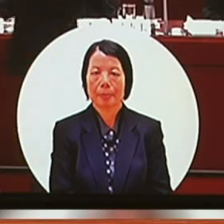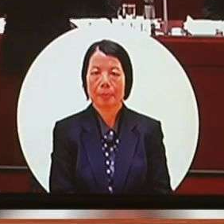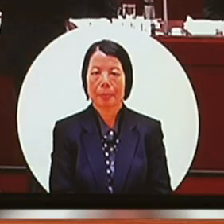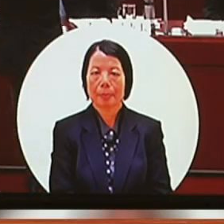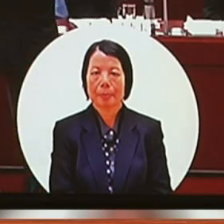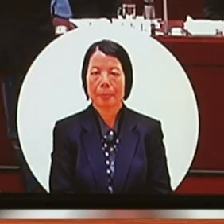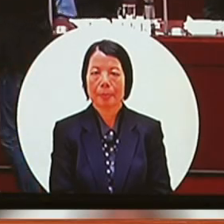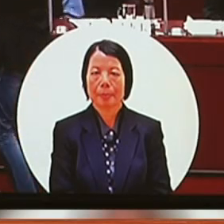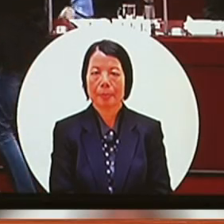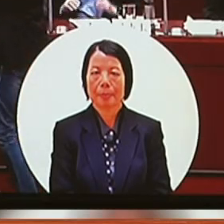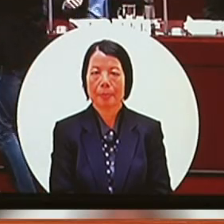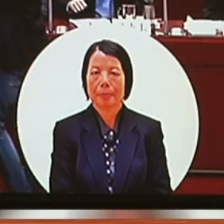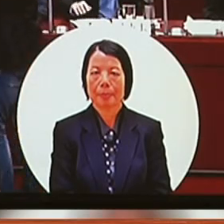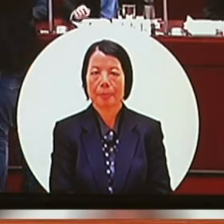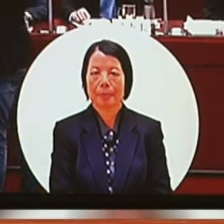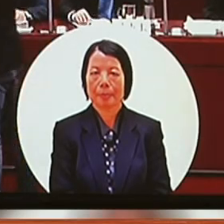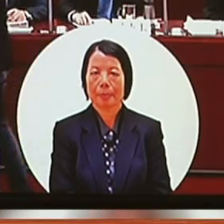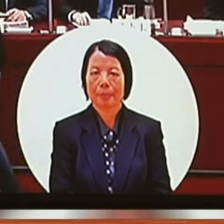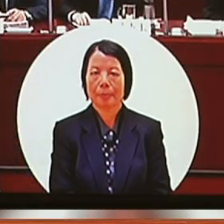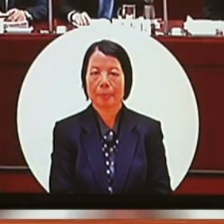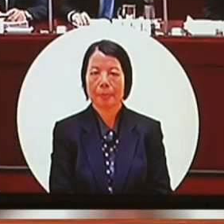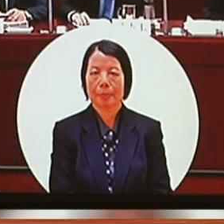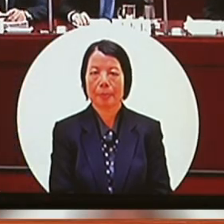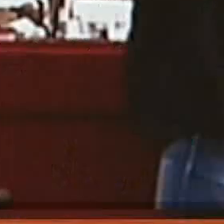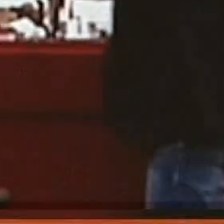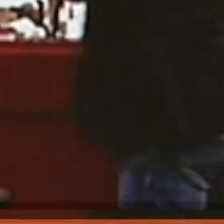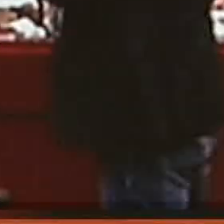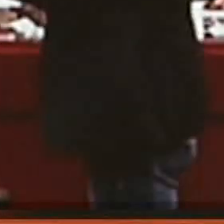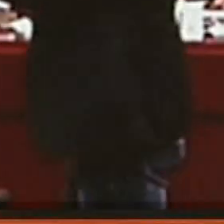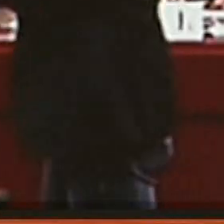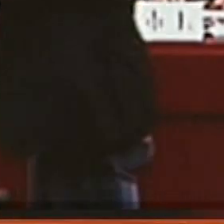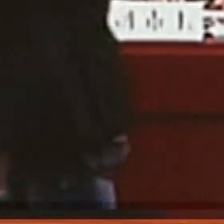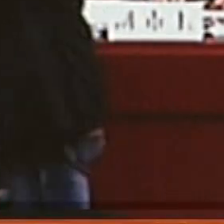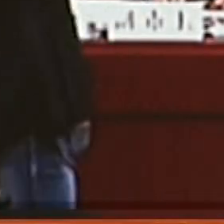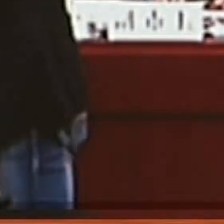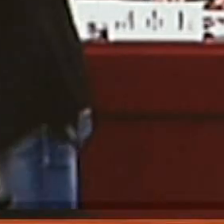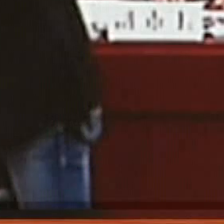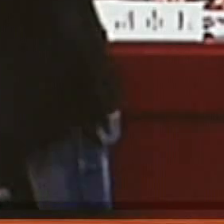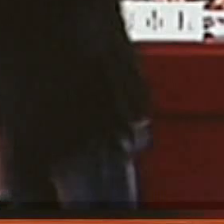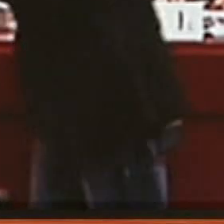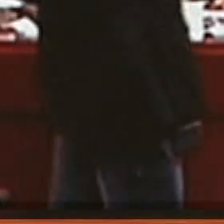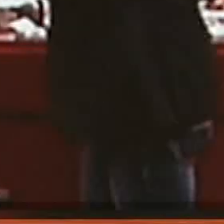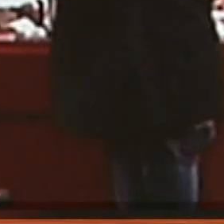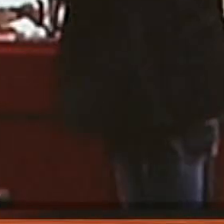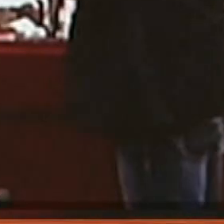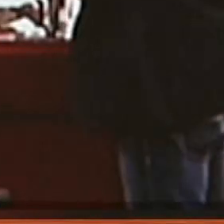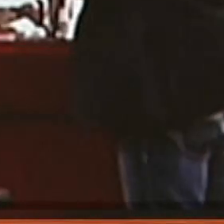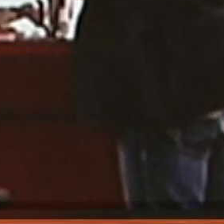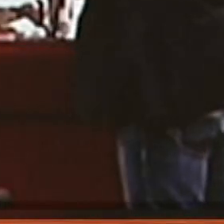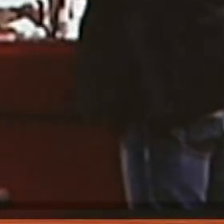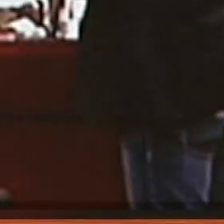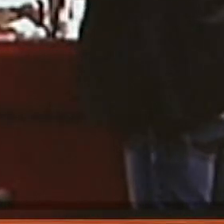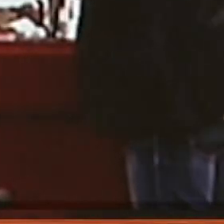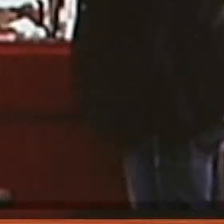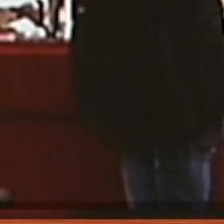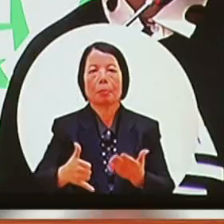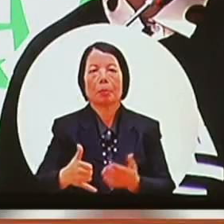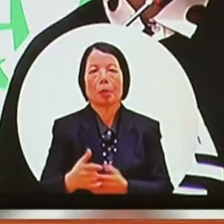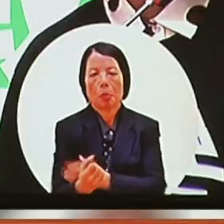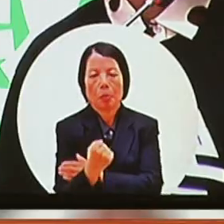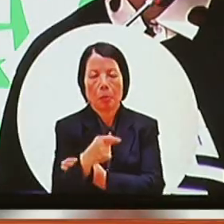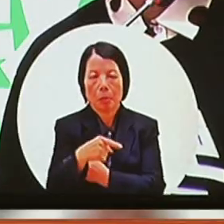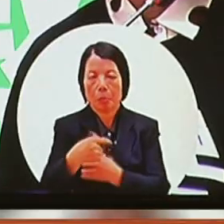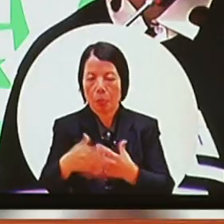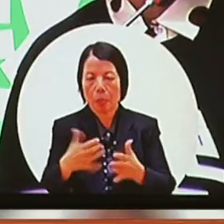来镜头扫落来高雄，市长韩国瑜早起到议会施政报告，人还未到，就民众伫议会外口举牌啊抗